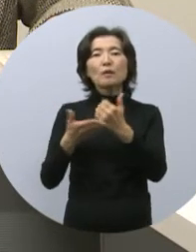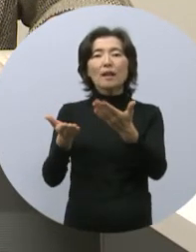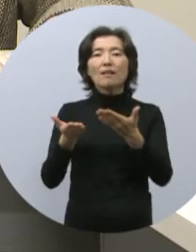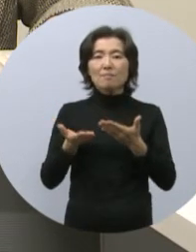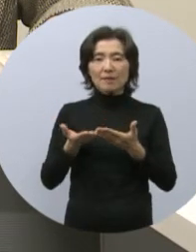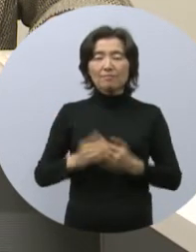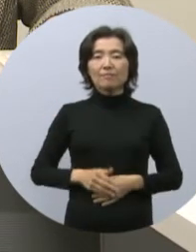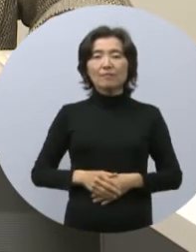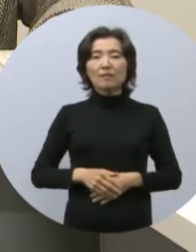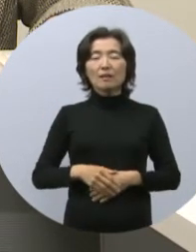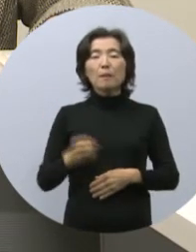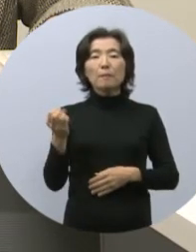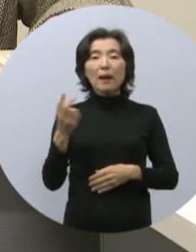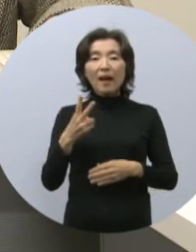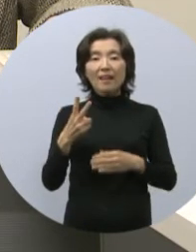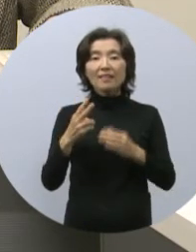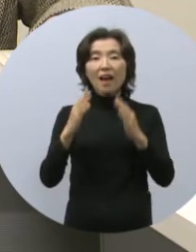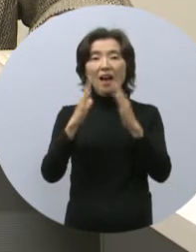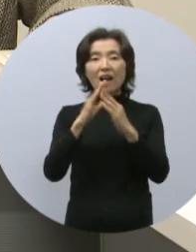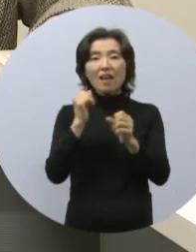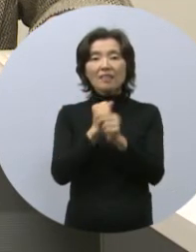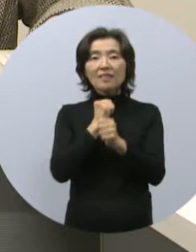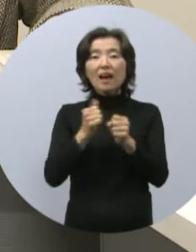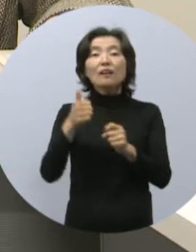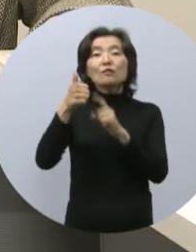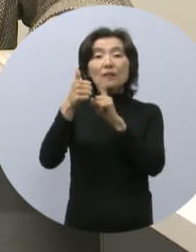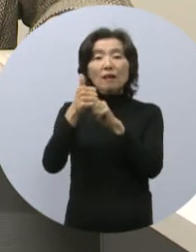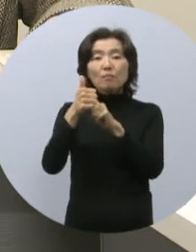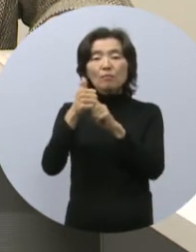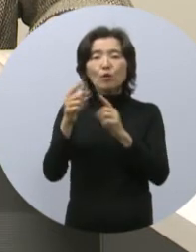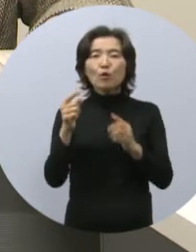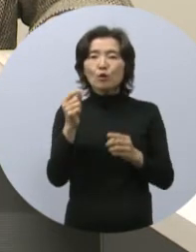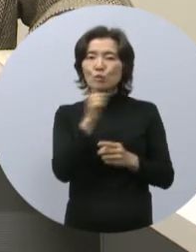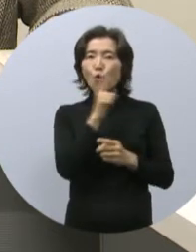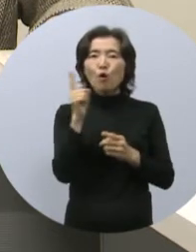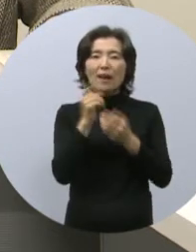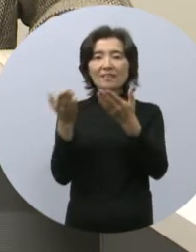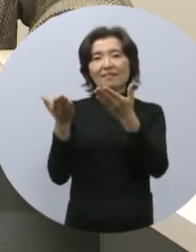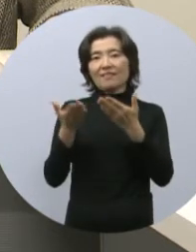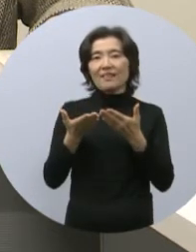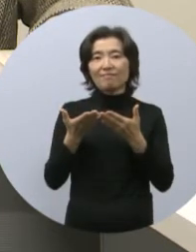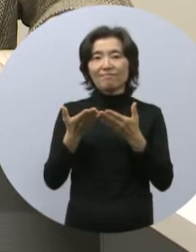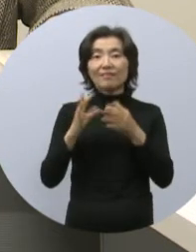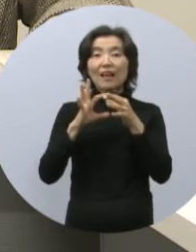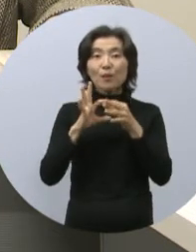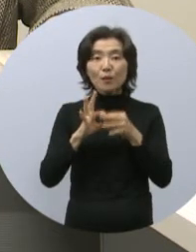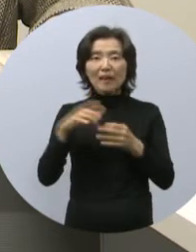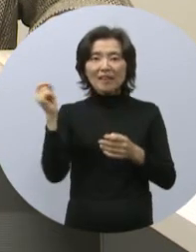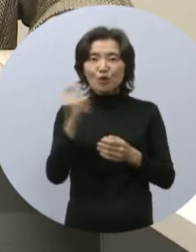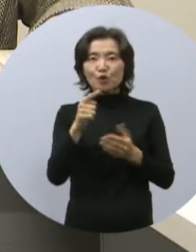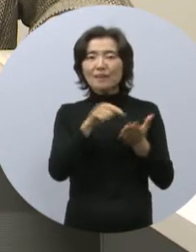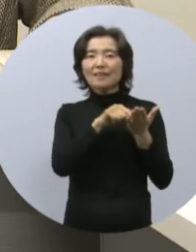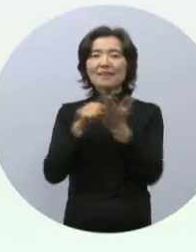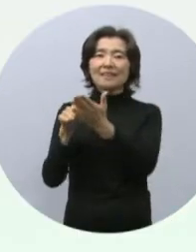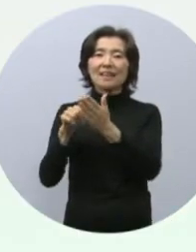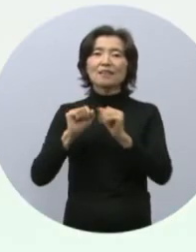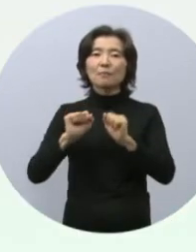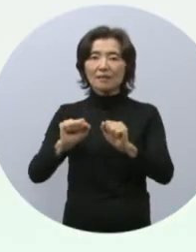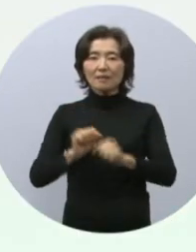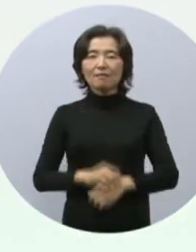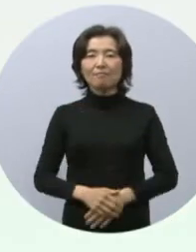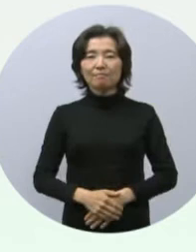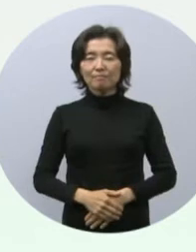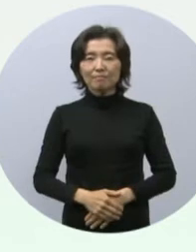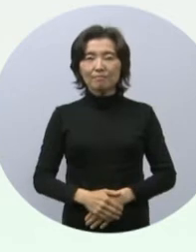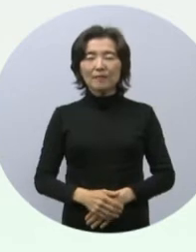時に、大工さんの方もいろいろ紹介していただけるようなんで、これすぐ申請をいたしました。 それ